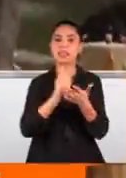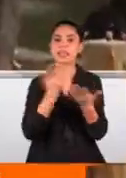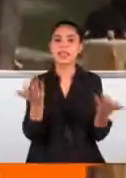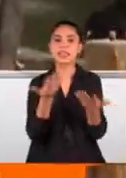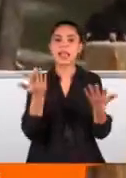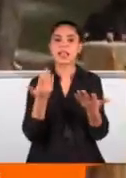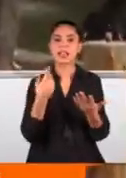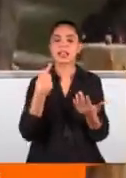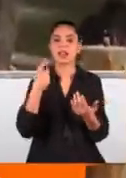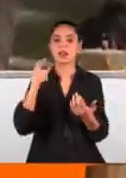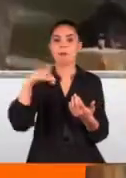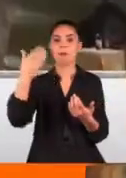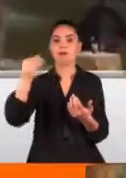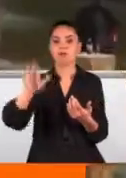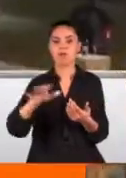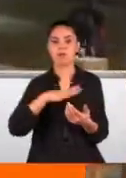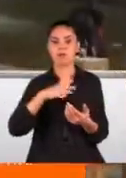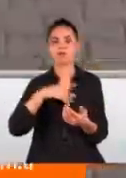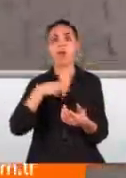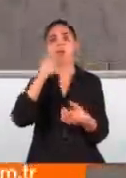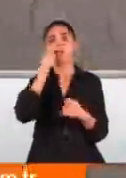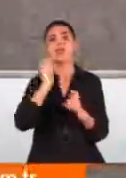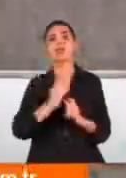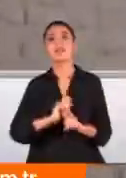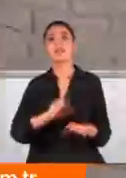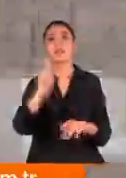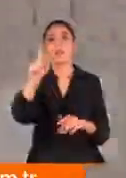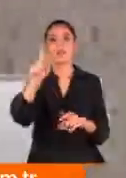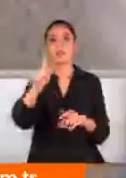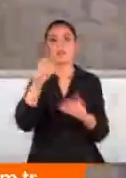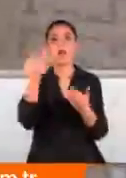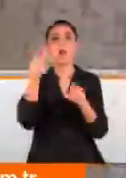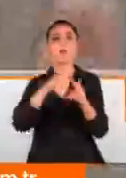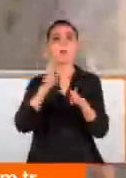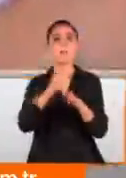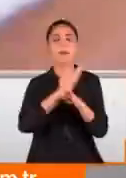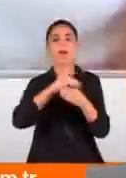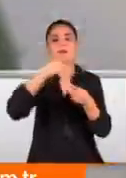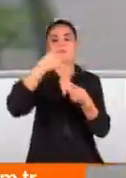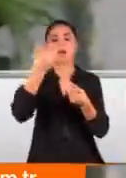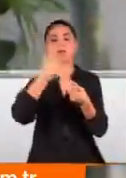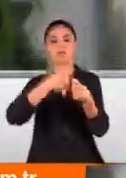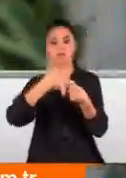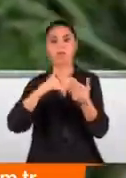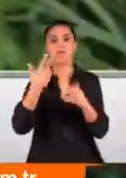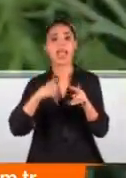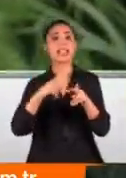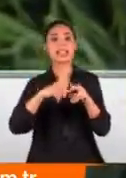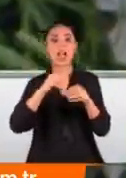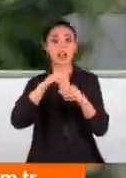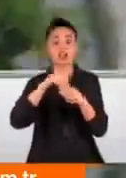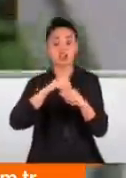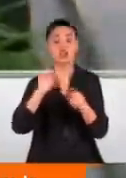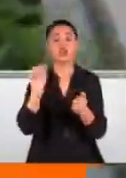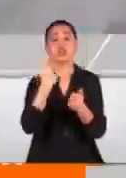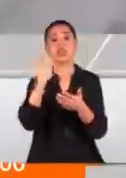bir küçük çocuğum daha var. O yüzden çok özen gösteremiyorum. Kabuklu meyveleri soymak da bir yöntem. Ama nar gibi meyvelerin içinin de